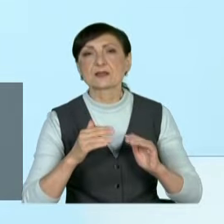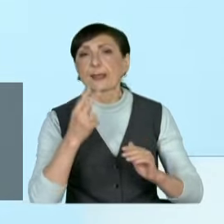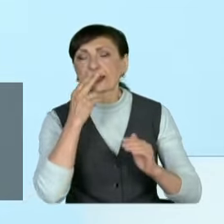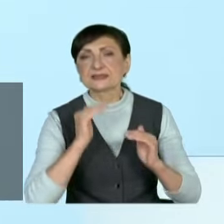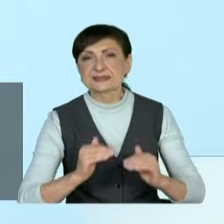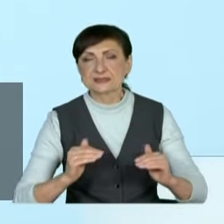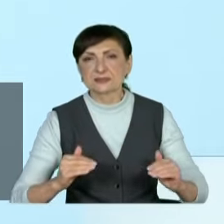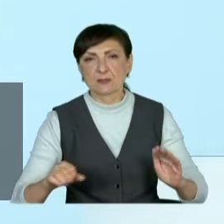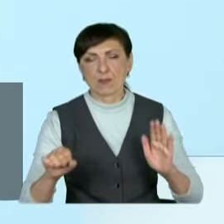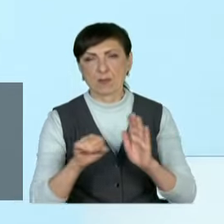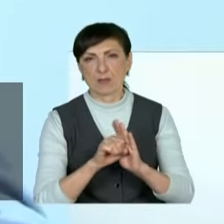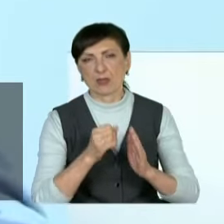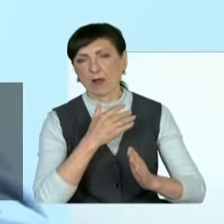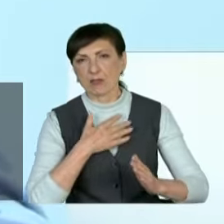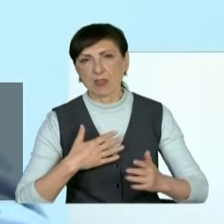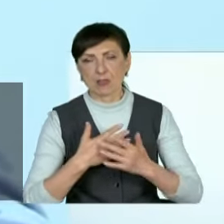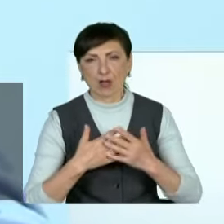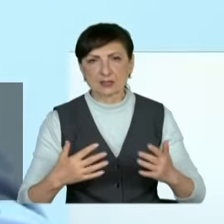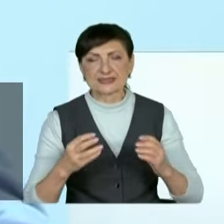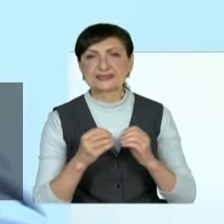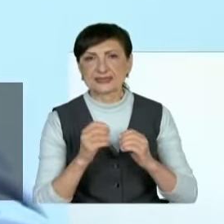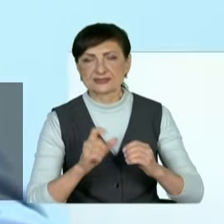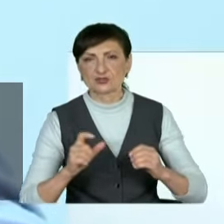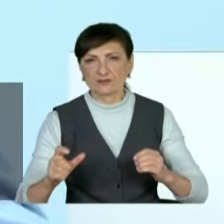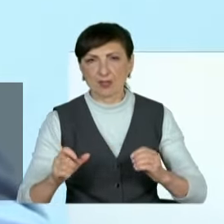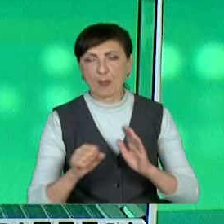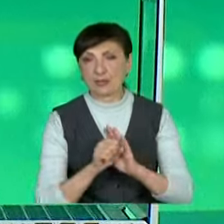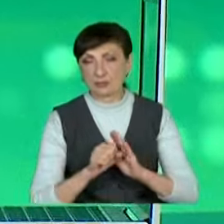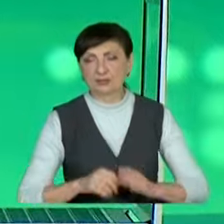достигших 18 лет, получили ранения. Еще 10 погибли.